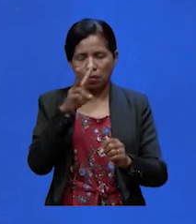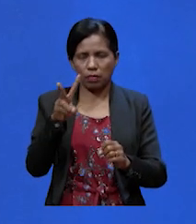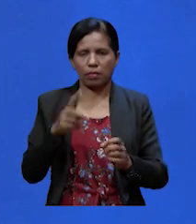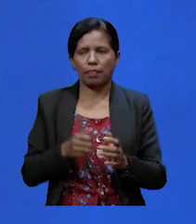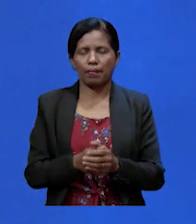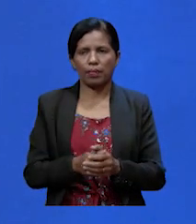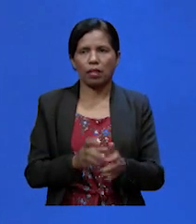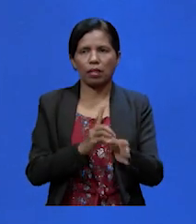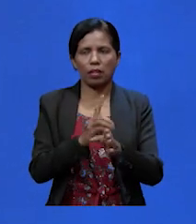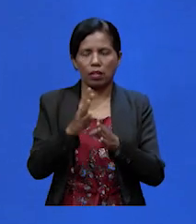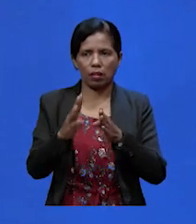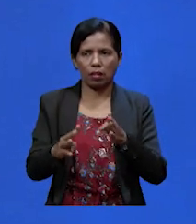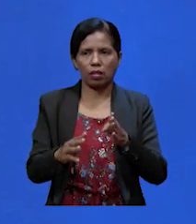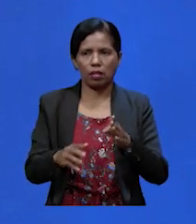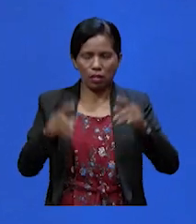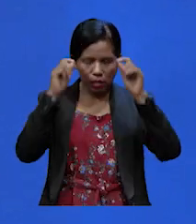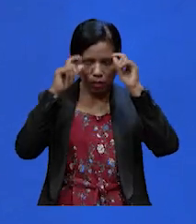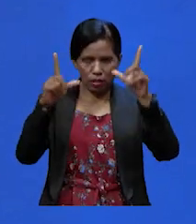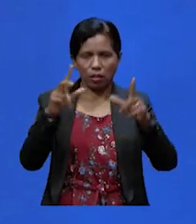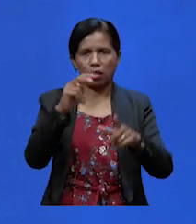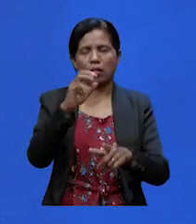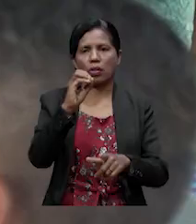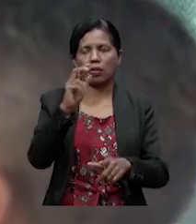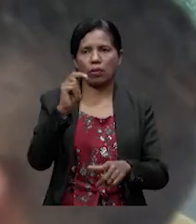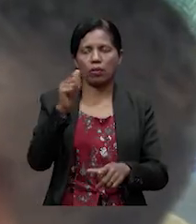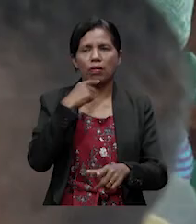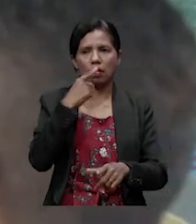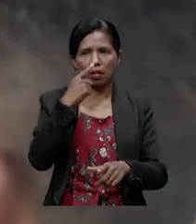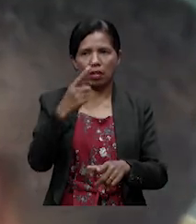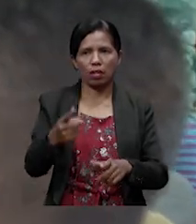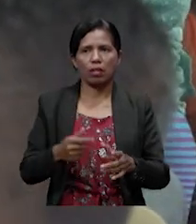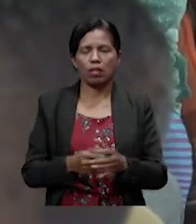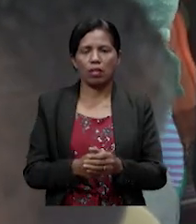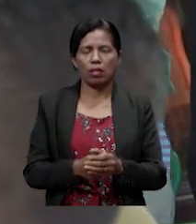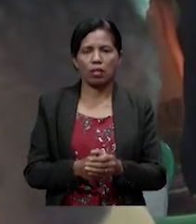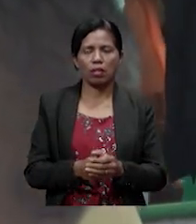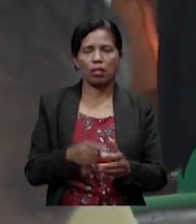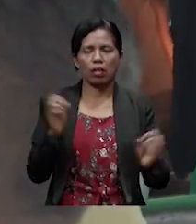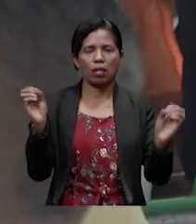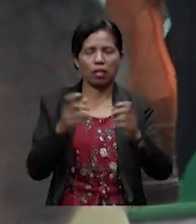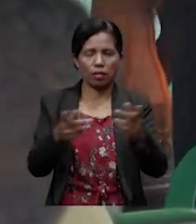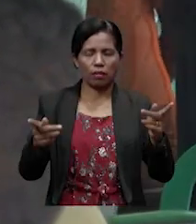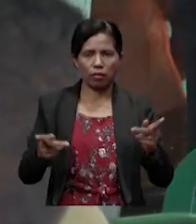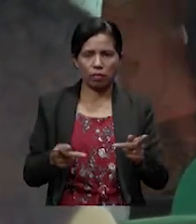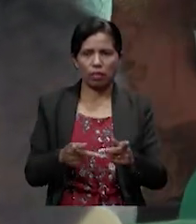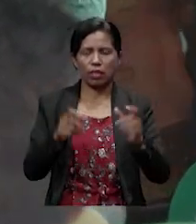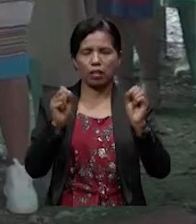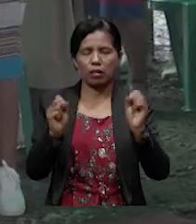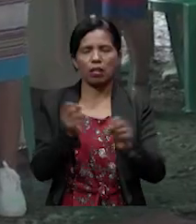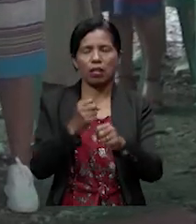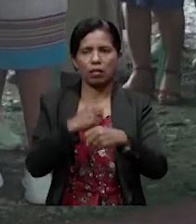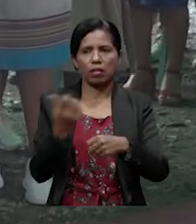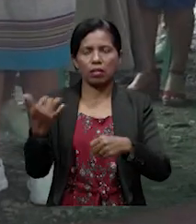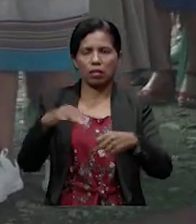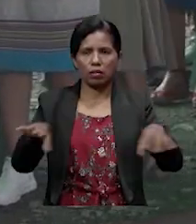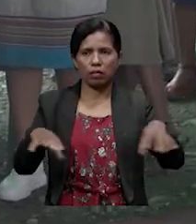nemos diretora misang lepra Timor Leste Nona Reis informa durante ne misang lepra laya fatin permanente atu halo sireneknar